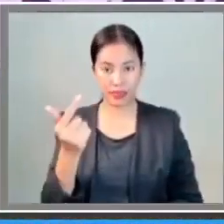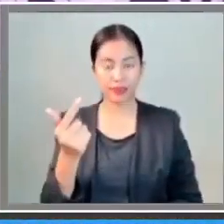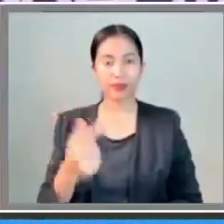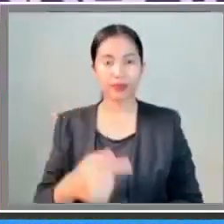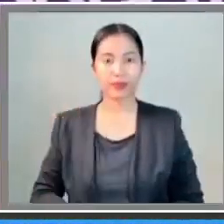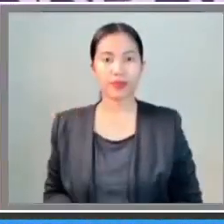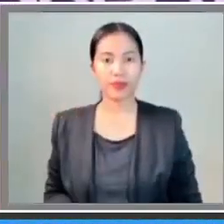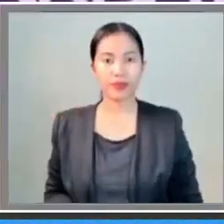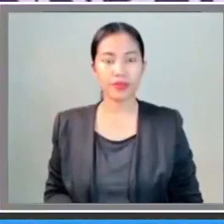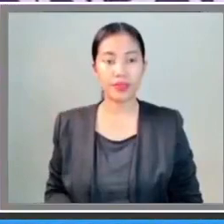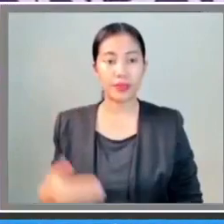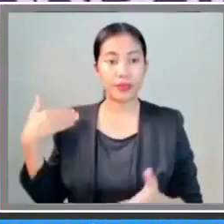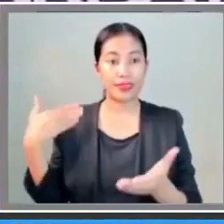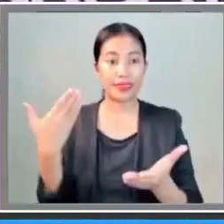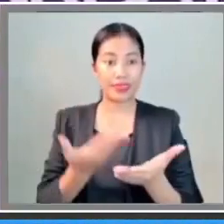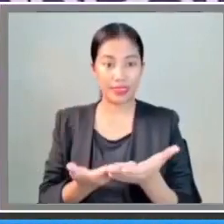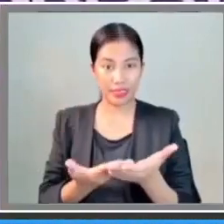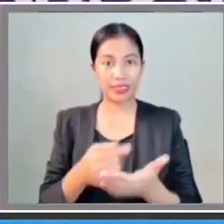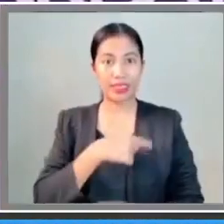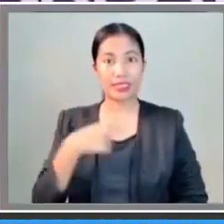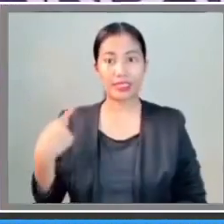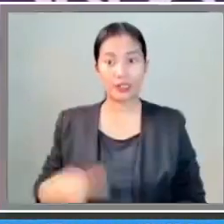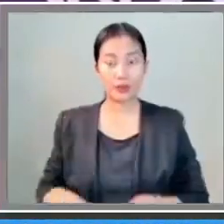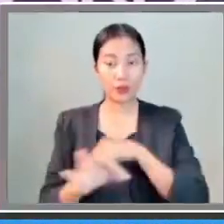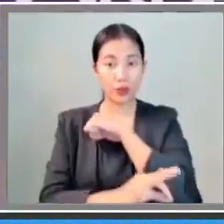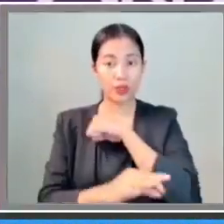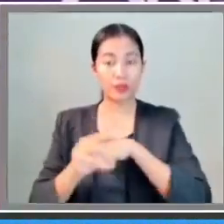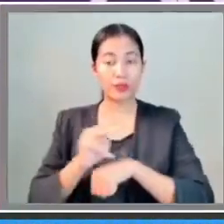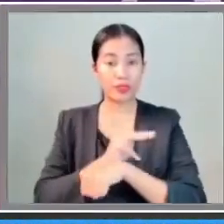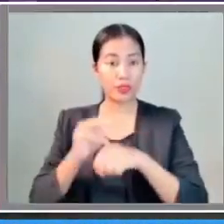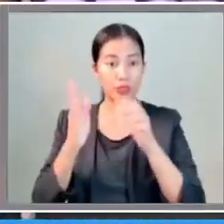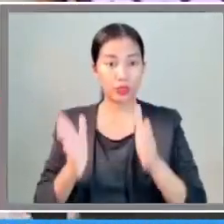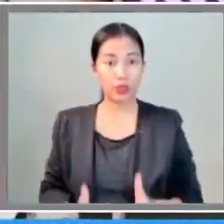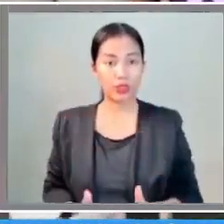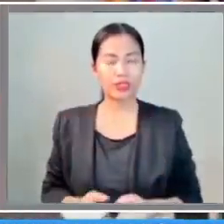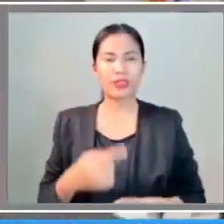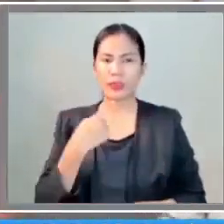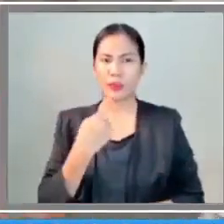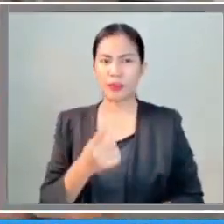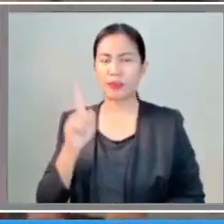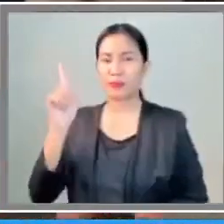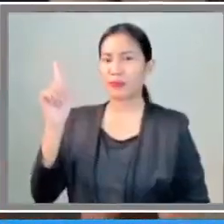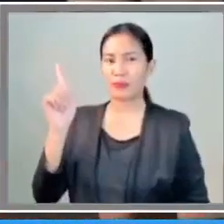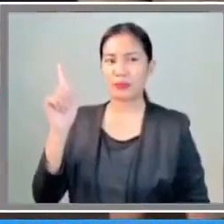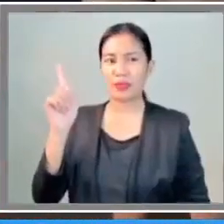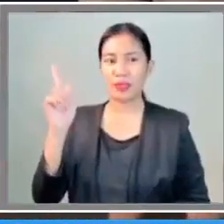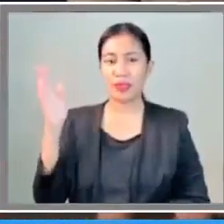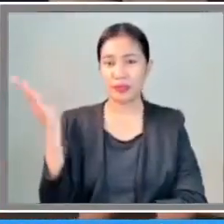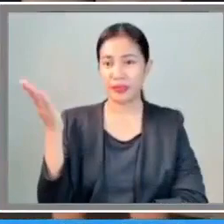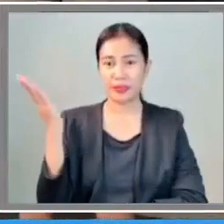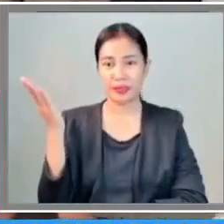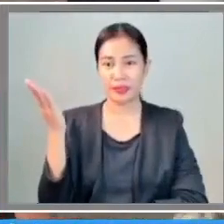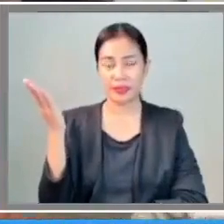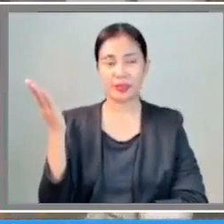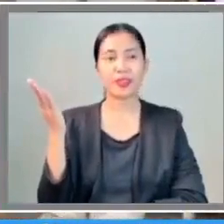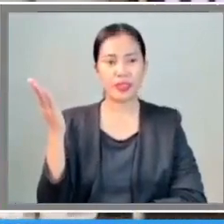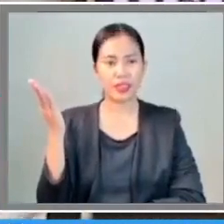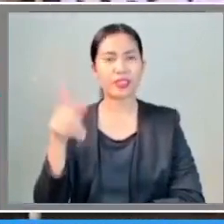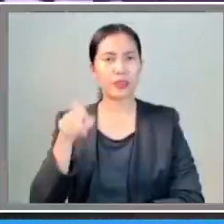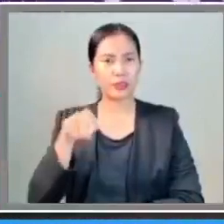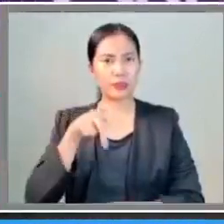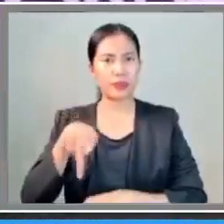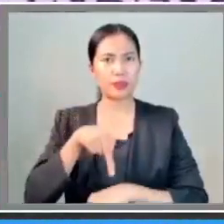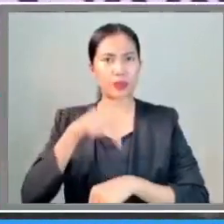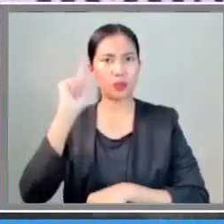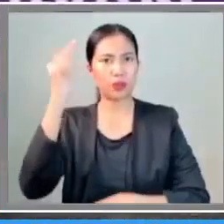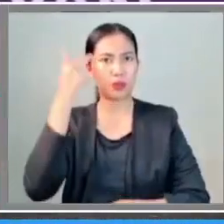Qin Gang. Hindi raw katanggap-tanggap ang sinabi ni Ambassador Huang na dapat tutulan ng Pilipinas ang Taiwan independence sa halip